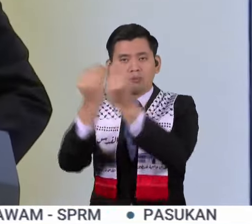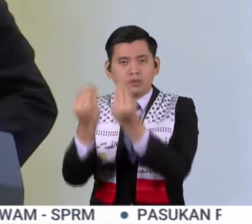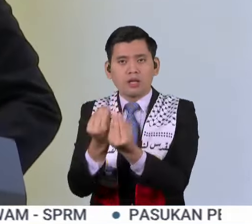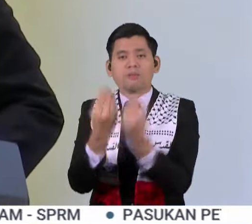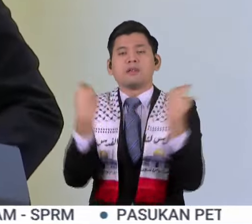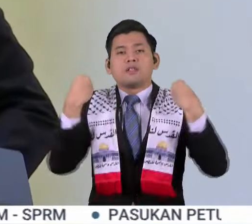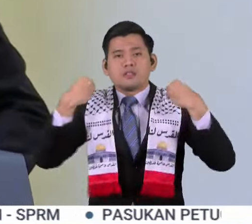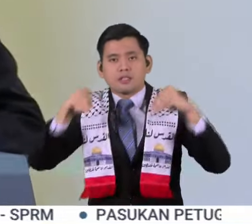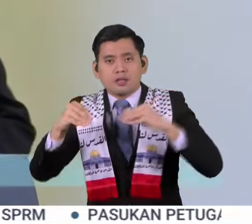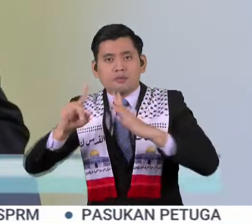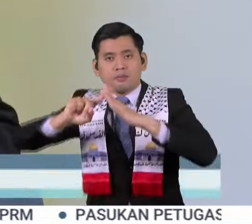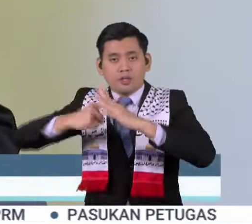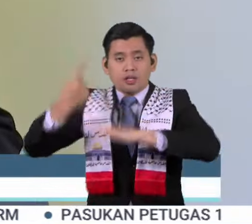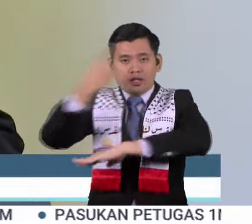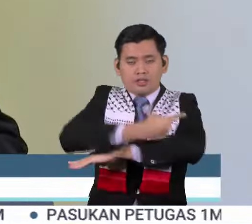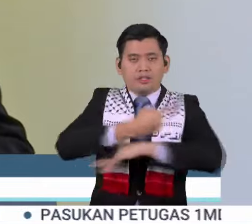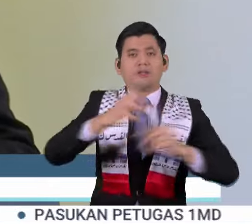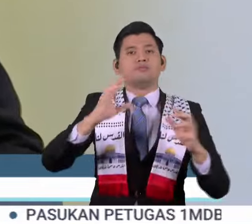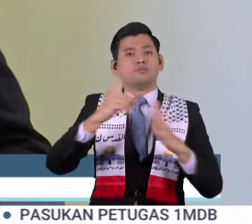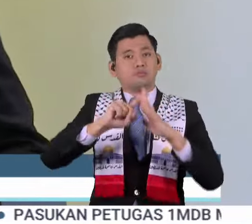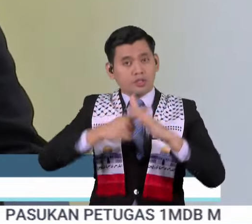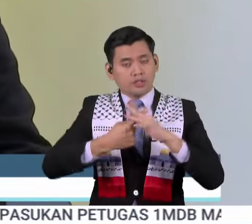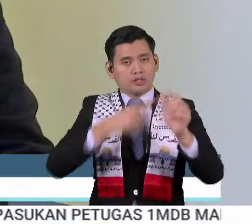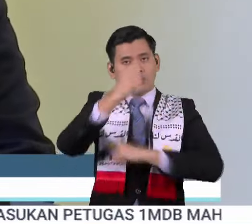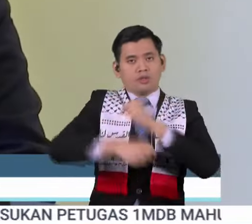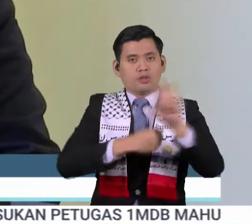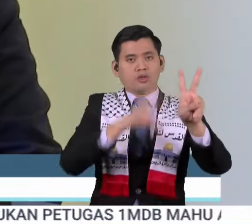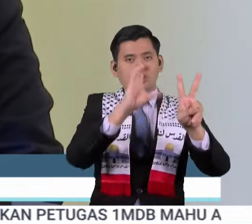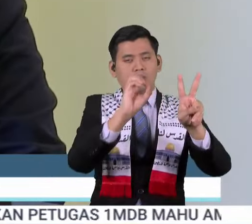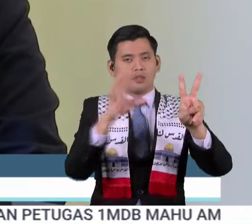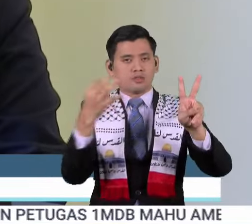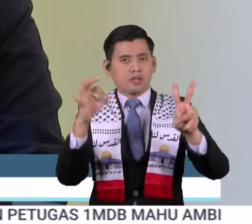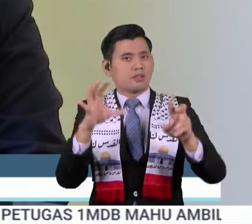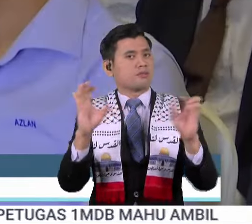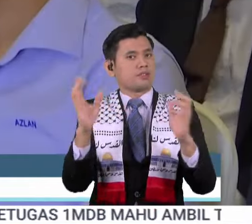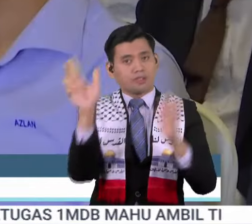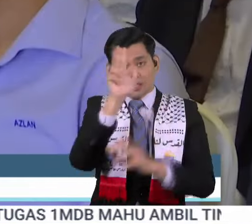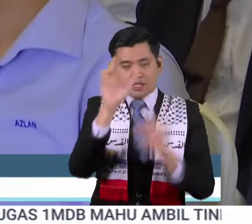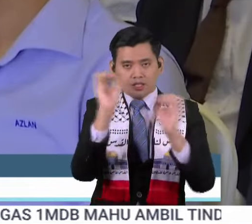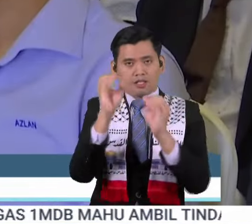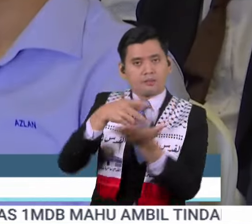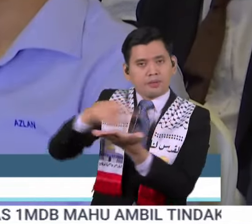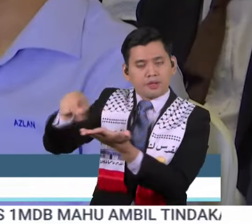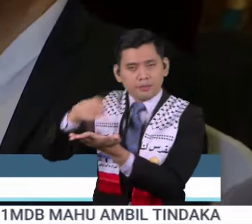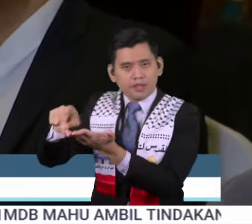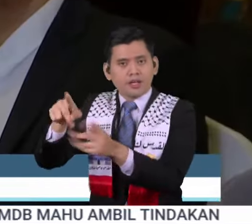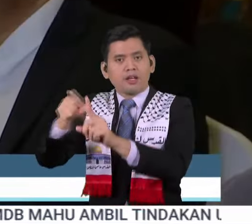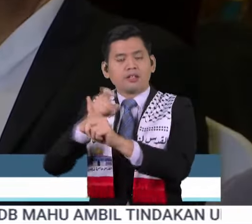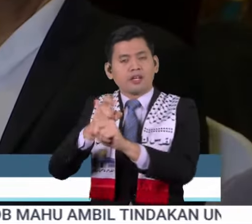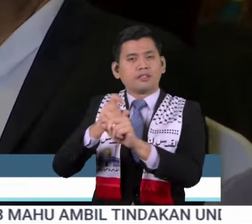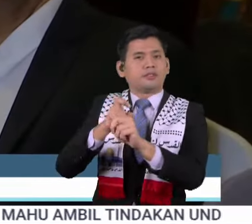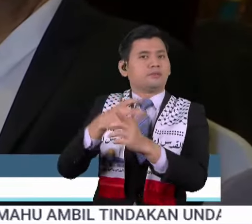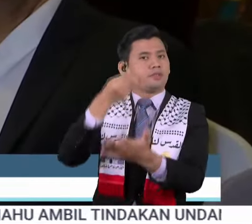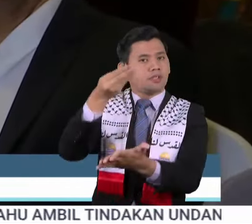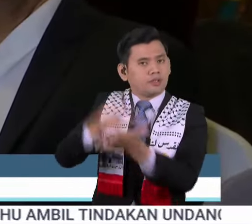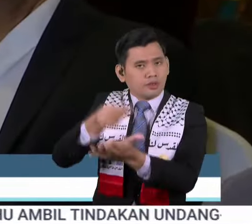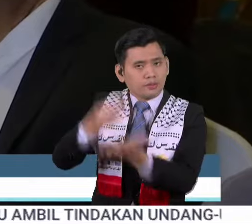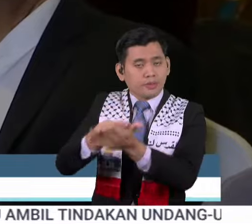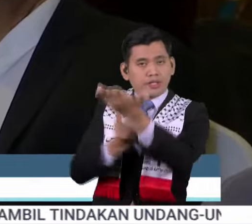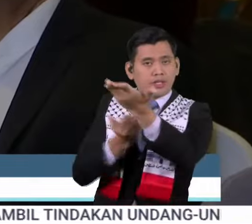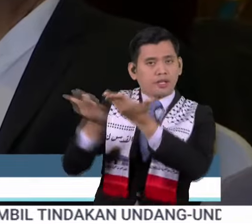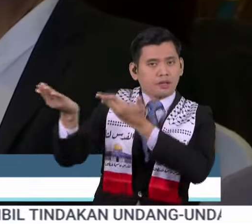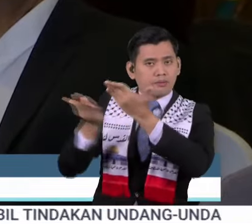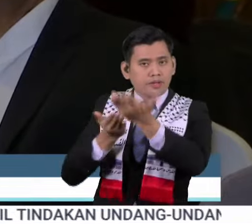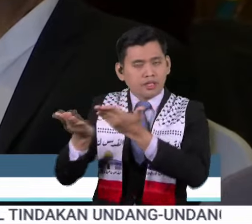Mulai tahun 2029, kerajaan juga tidak lagi membayar apa-apa bayaran charge atau fee dari sumber pendapatan charge